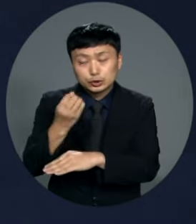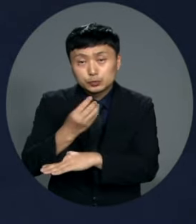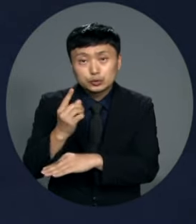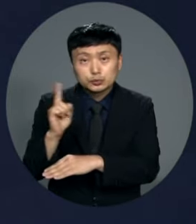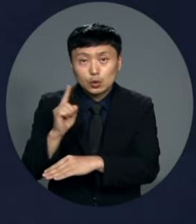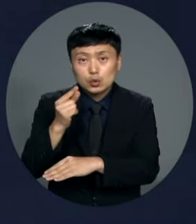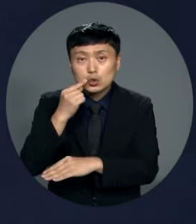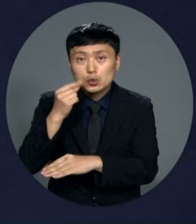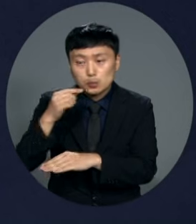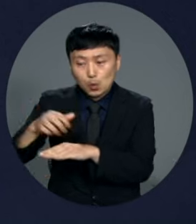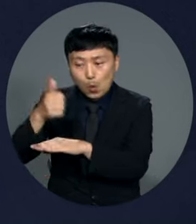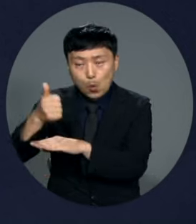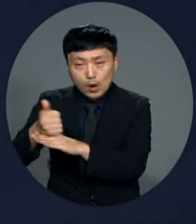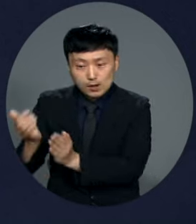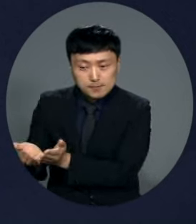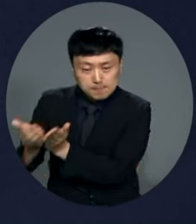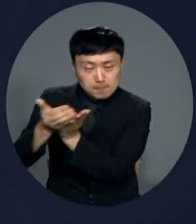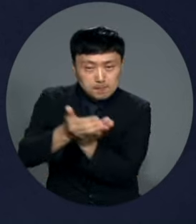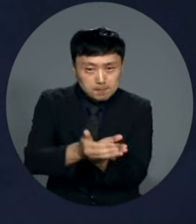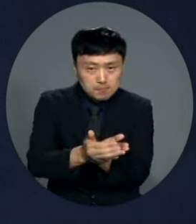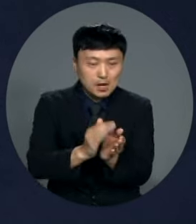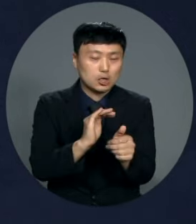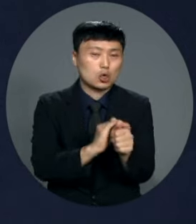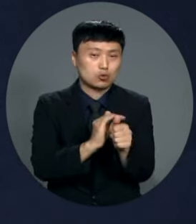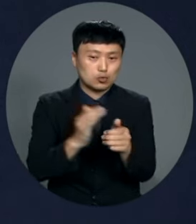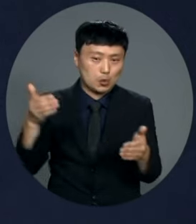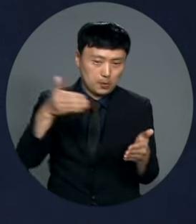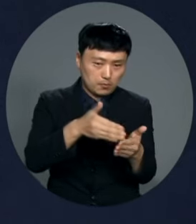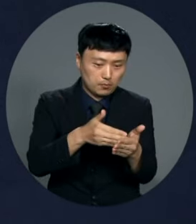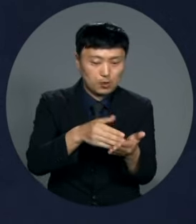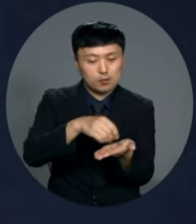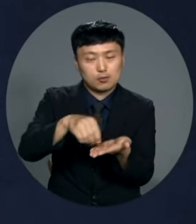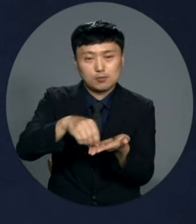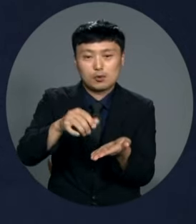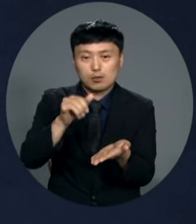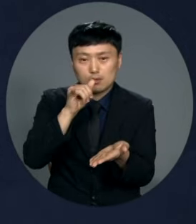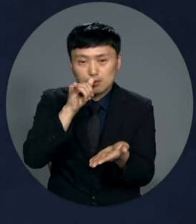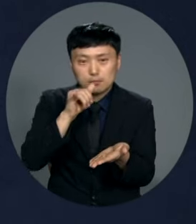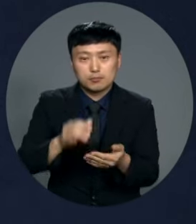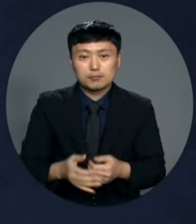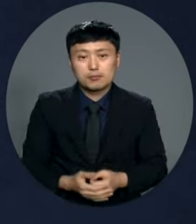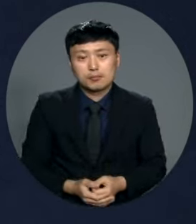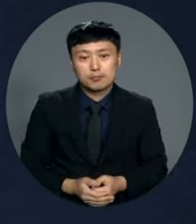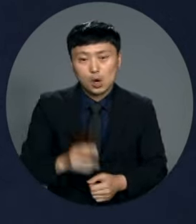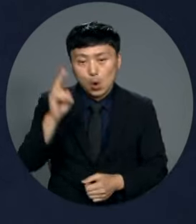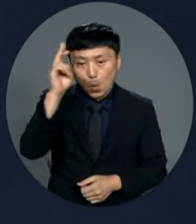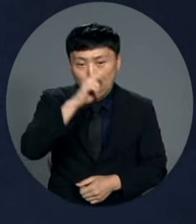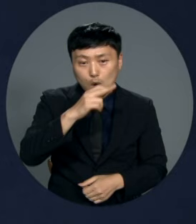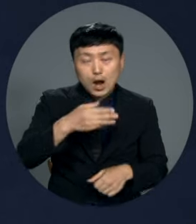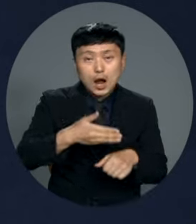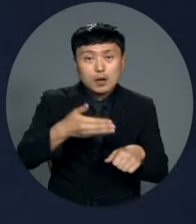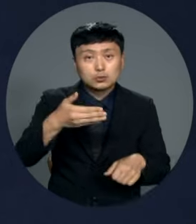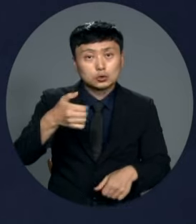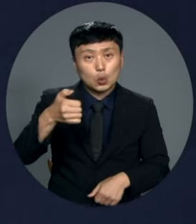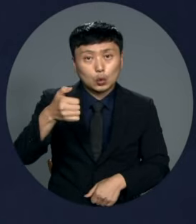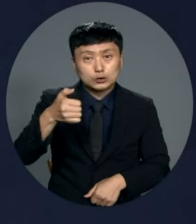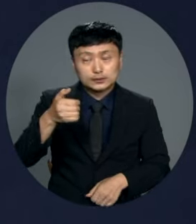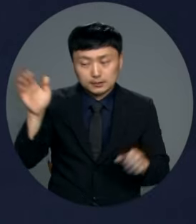황실의 경주 방문을 기록하고 있습니다 함대는 21일 오전 9시 분부터